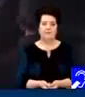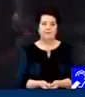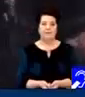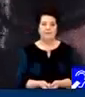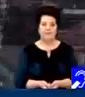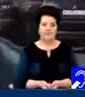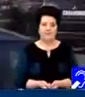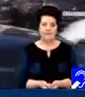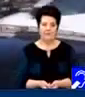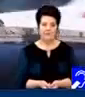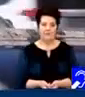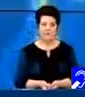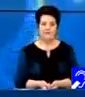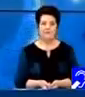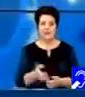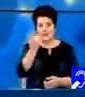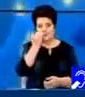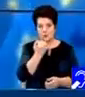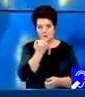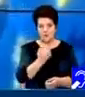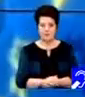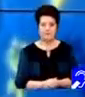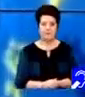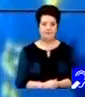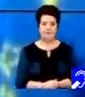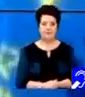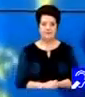Victoria? Liviu, îți mulțumim!